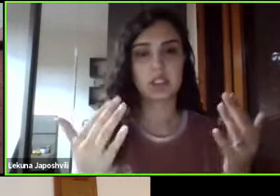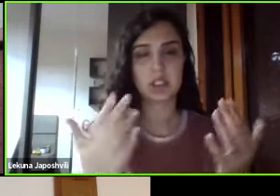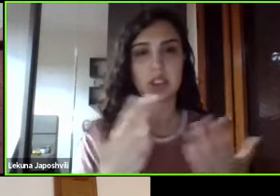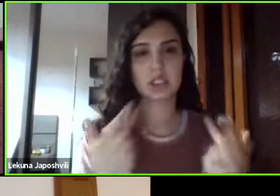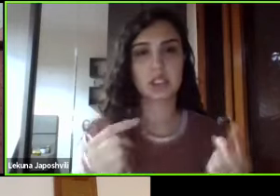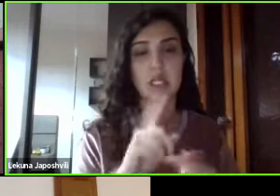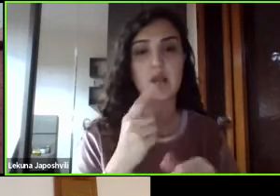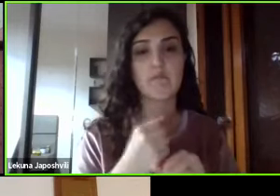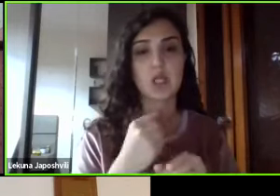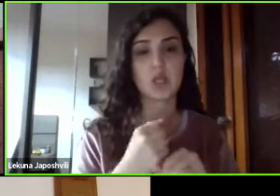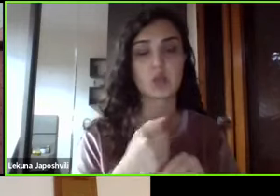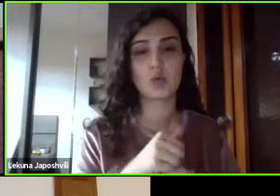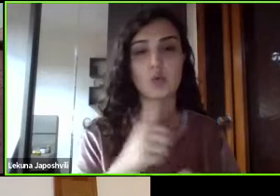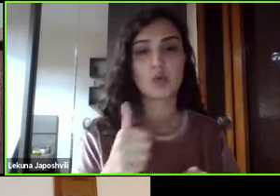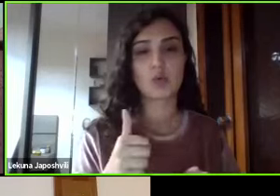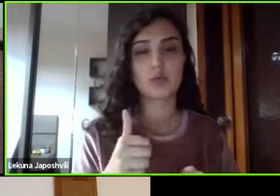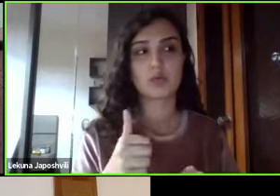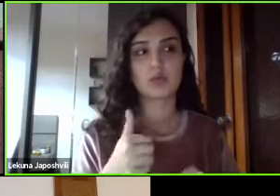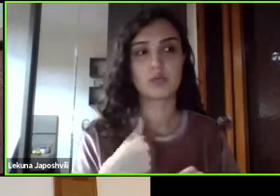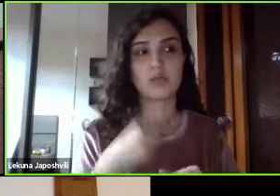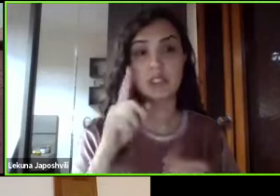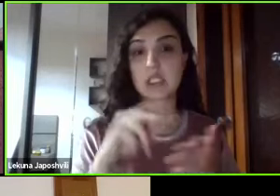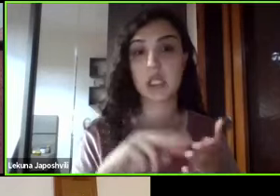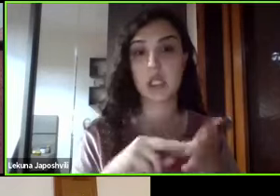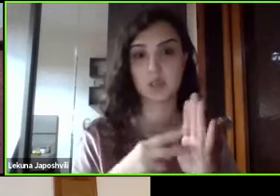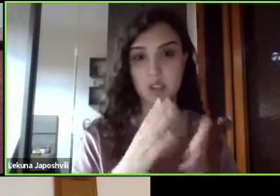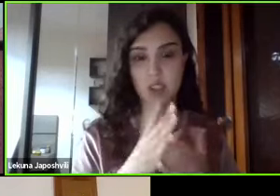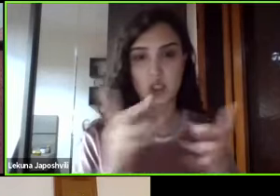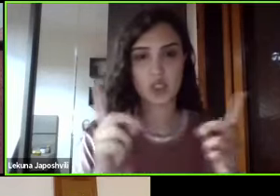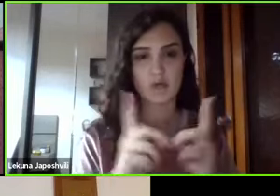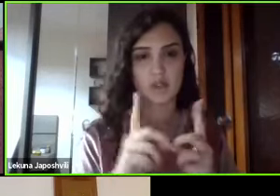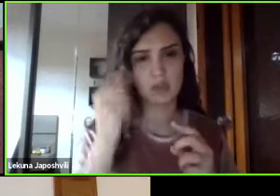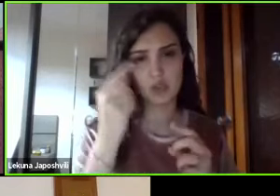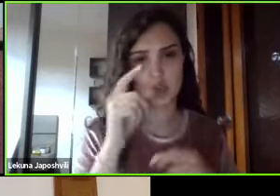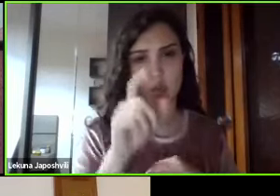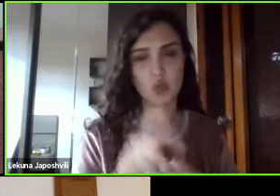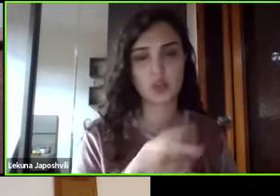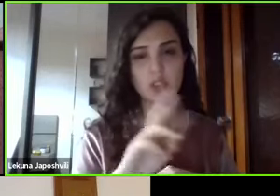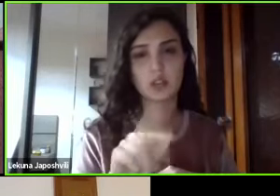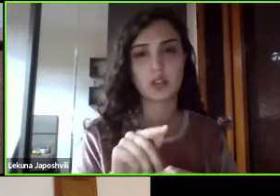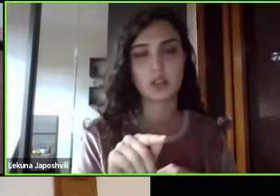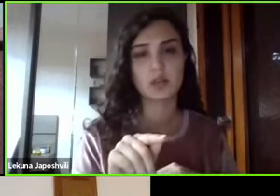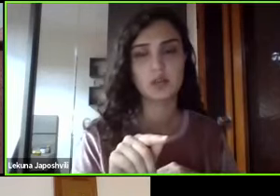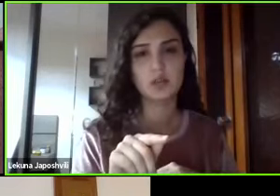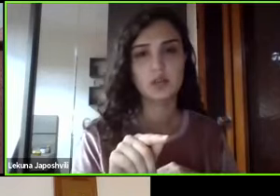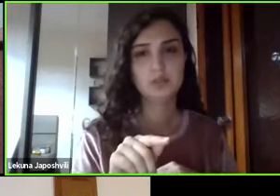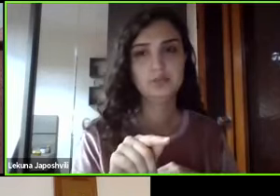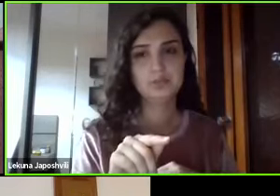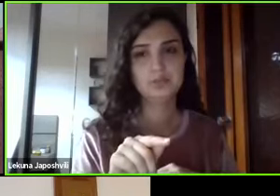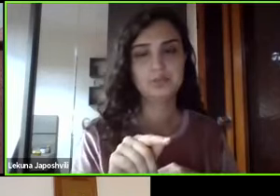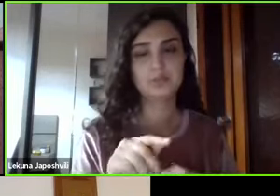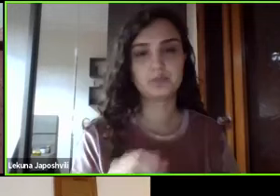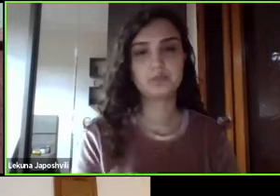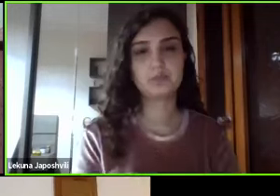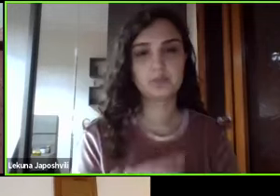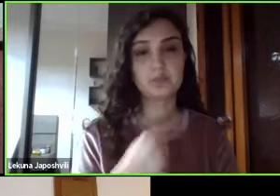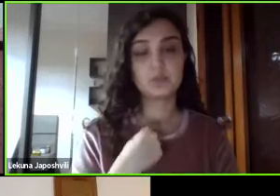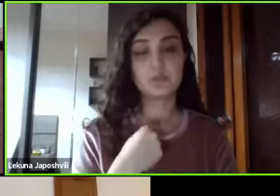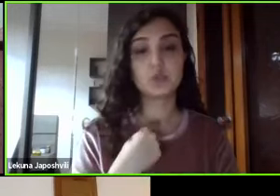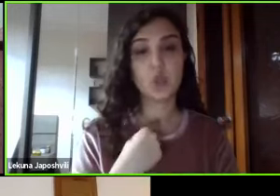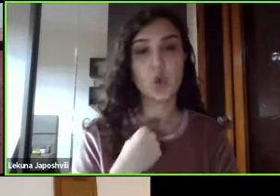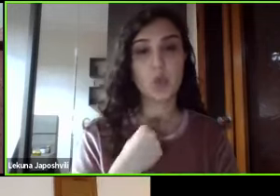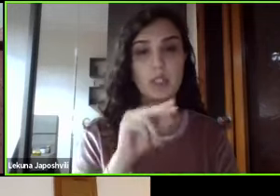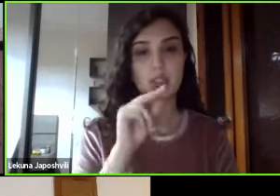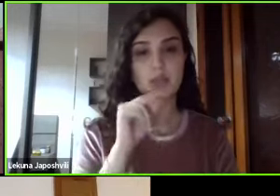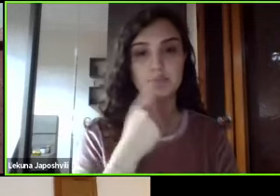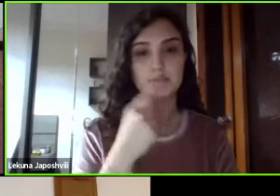გავაკეთო მეტიო, როგორც მივხვდი, მე დაგეგმილი აქვს უკვე შეხვედრა ფსიქოლოგთან და დაგეგმილი აქვს შეხვედრა. მეც ვერაფერს ვერ